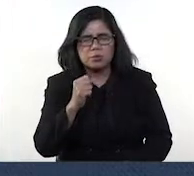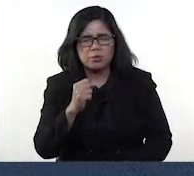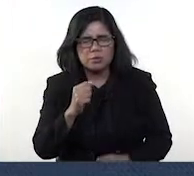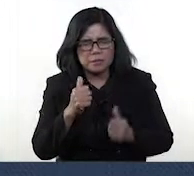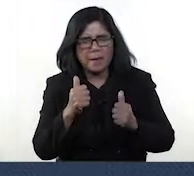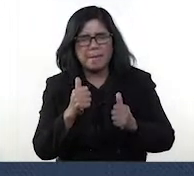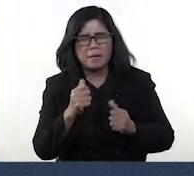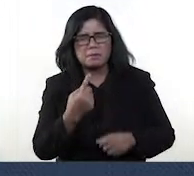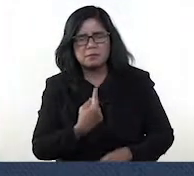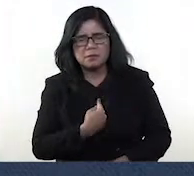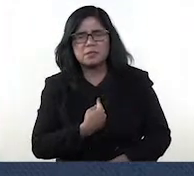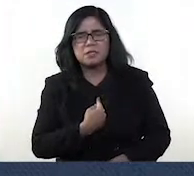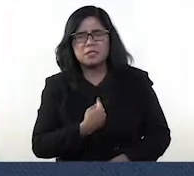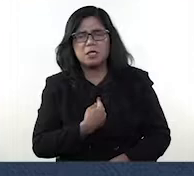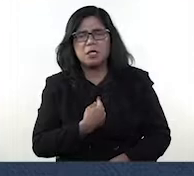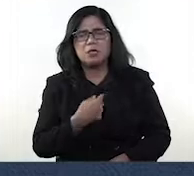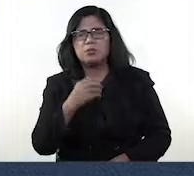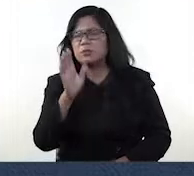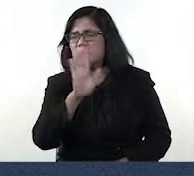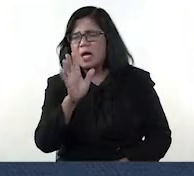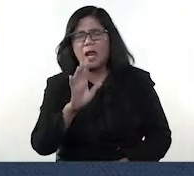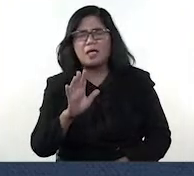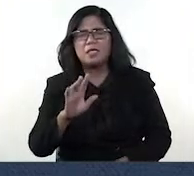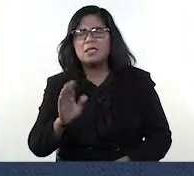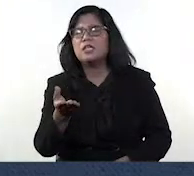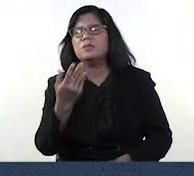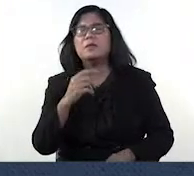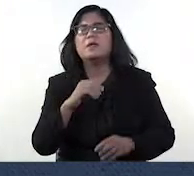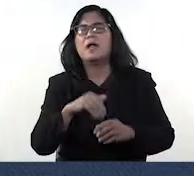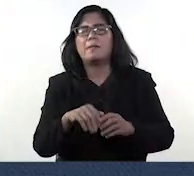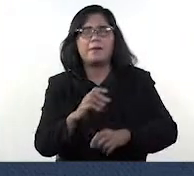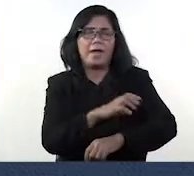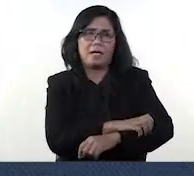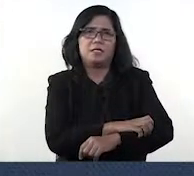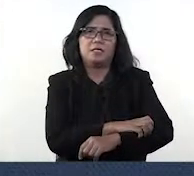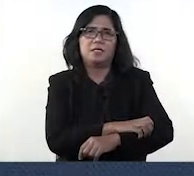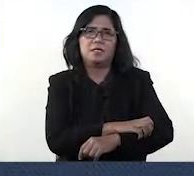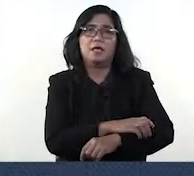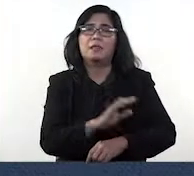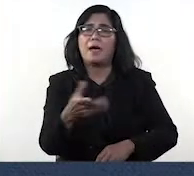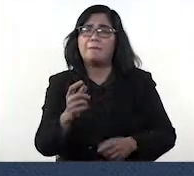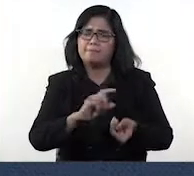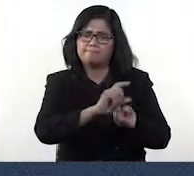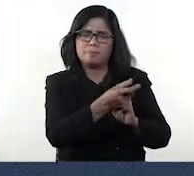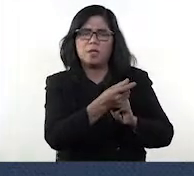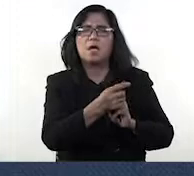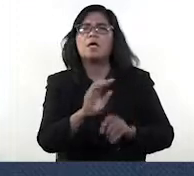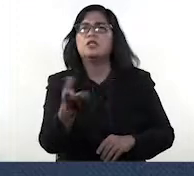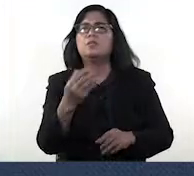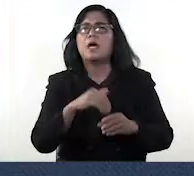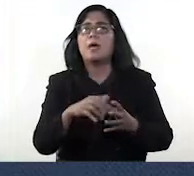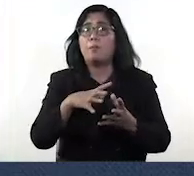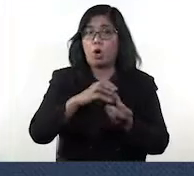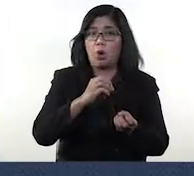sungguh-sungguh mempersiapkan diri Hai untuk tidak lagi hidup dalam daging Hai lebih hidup dalam roh kita lihat